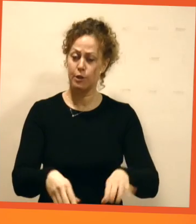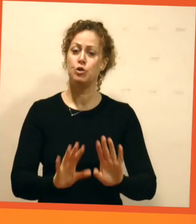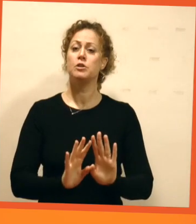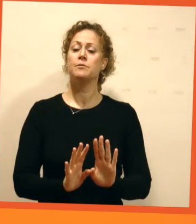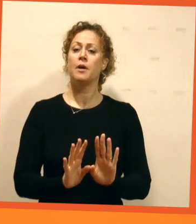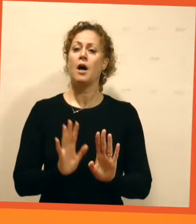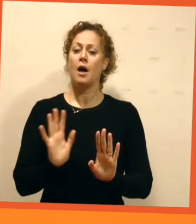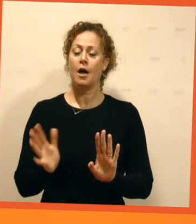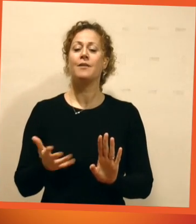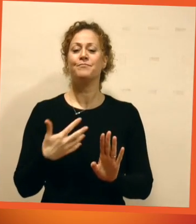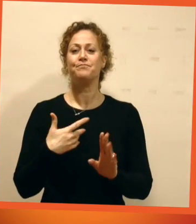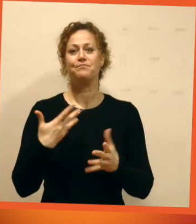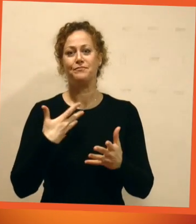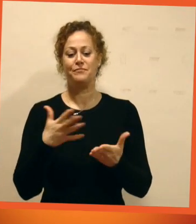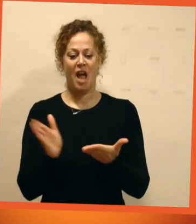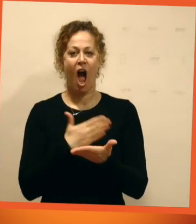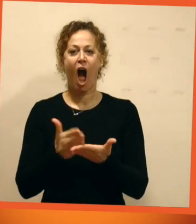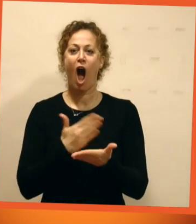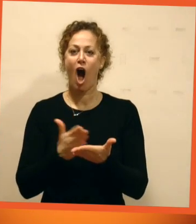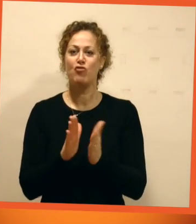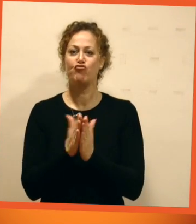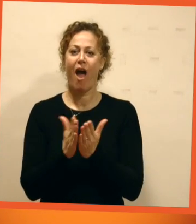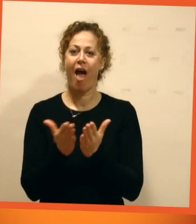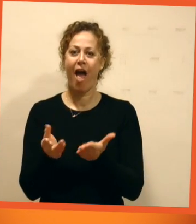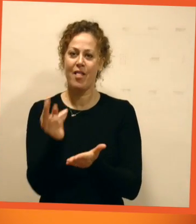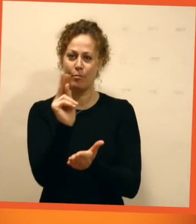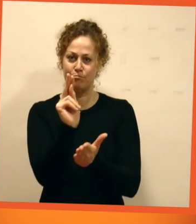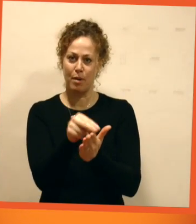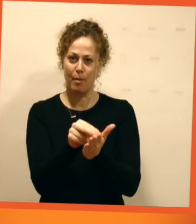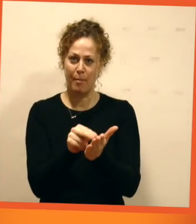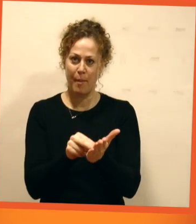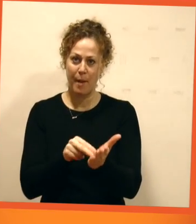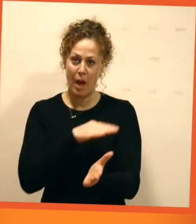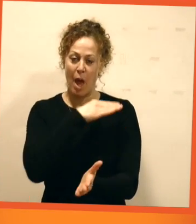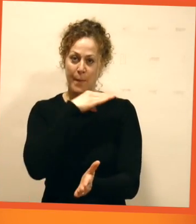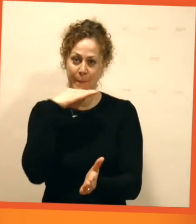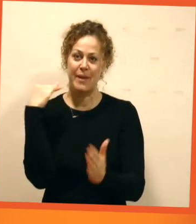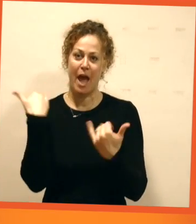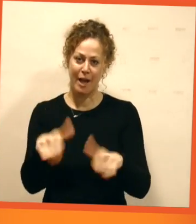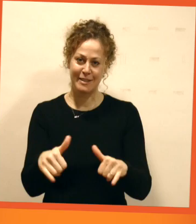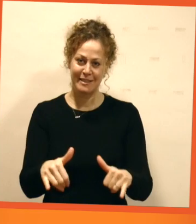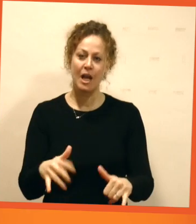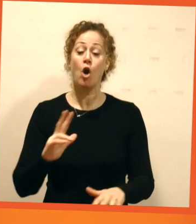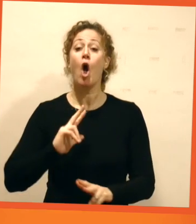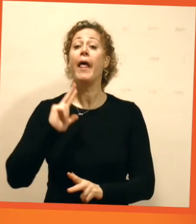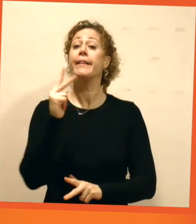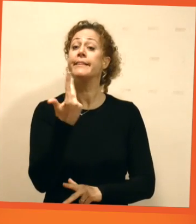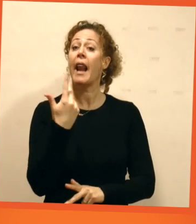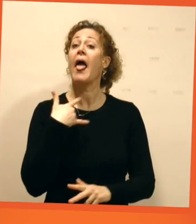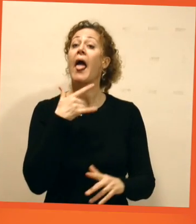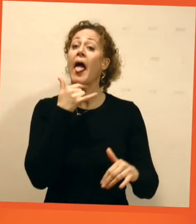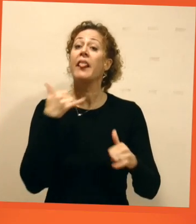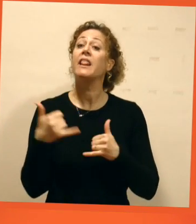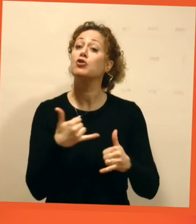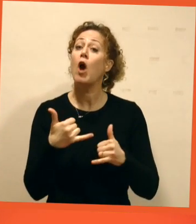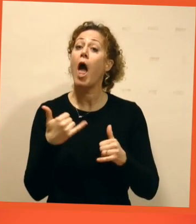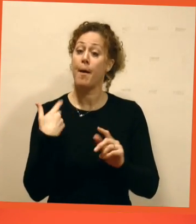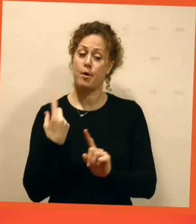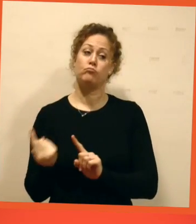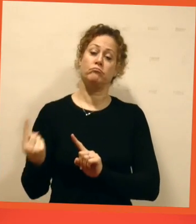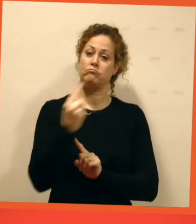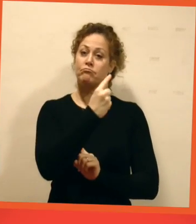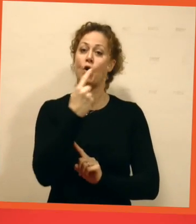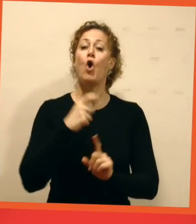comunque fitta. Sì, abbastanza. Per la loro gioia. Ci vediamo a dicembre, che anche noi ci saremo alla giornata